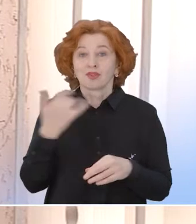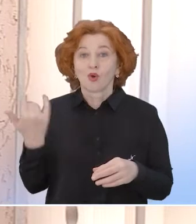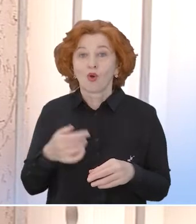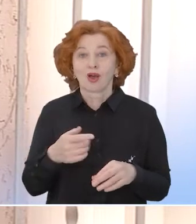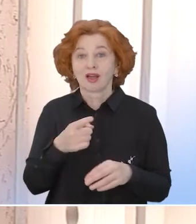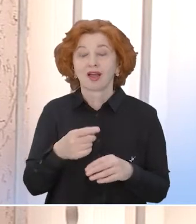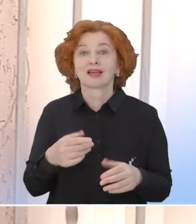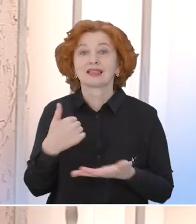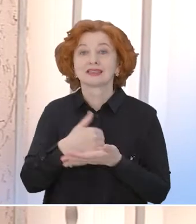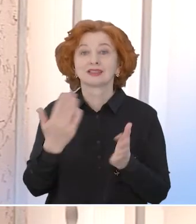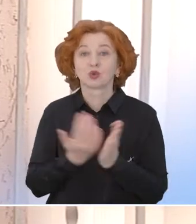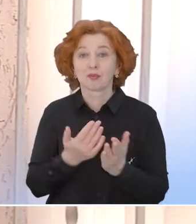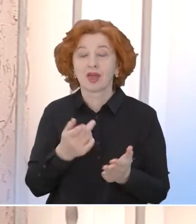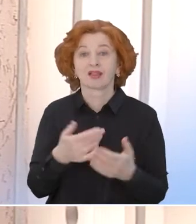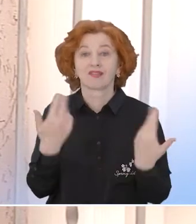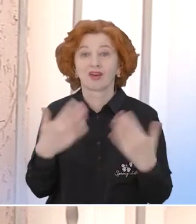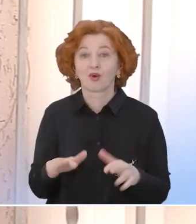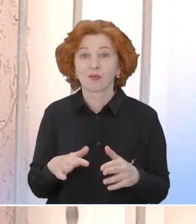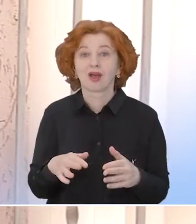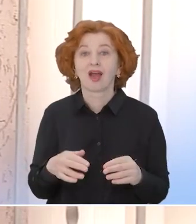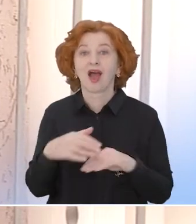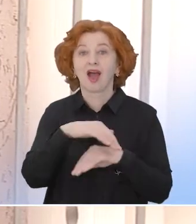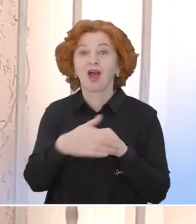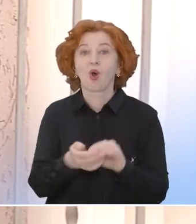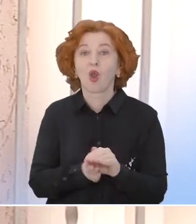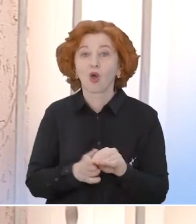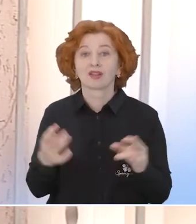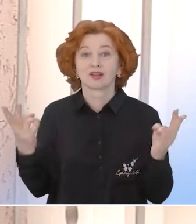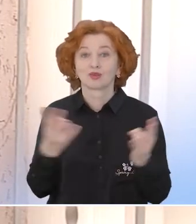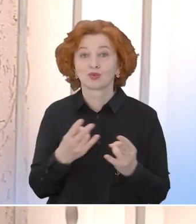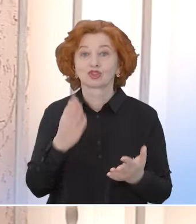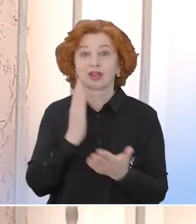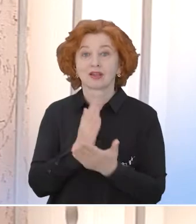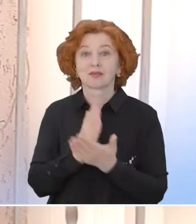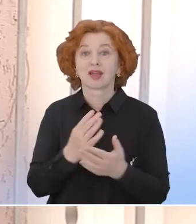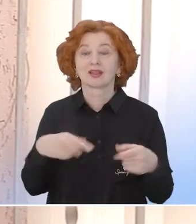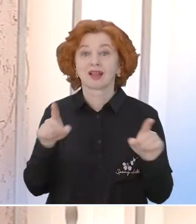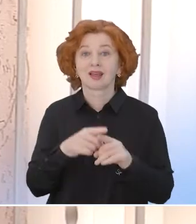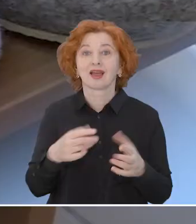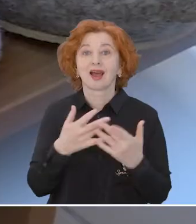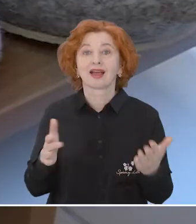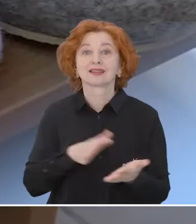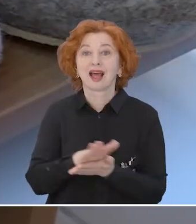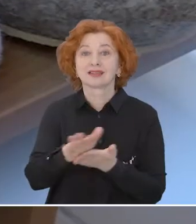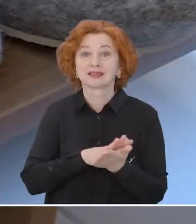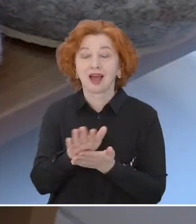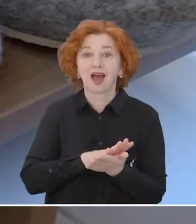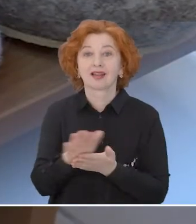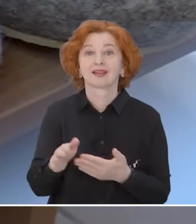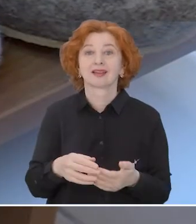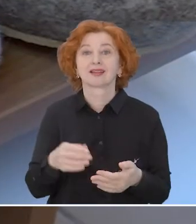много инструментов, кроме колодок, нужно иметь всякие